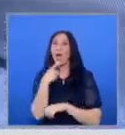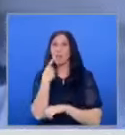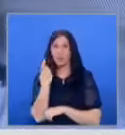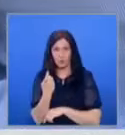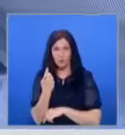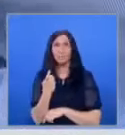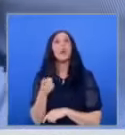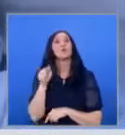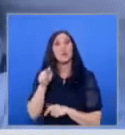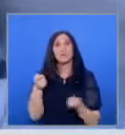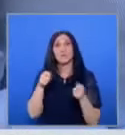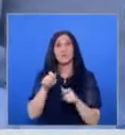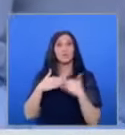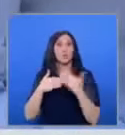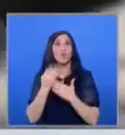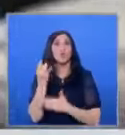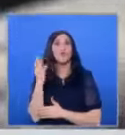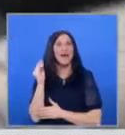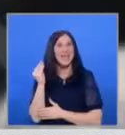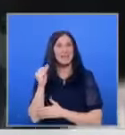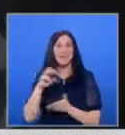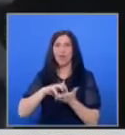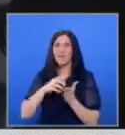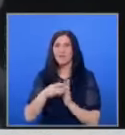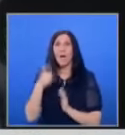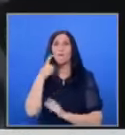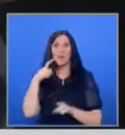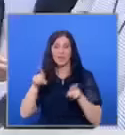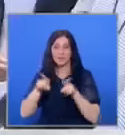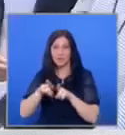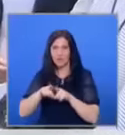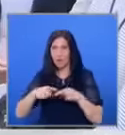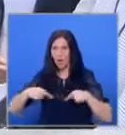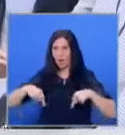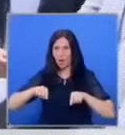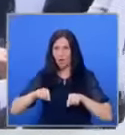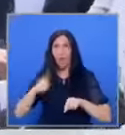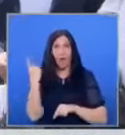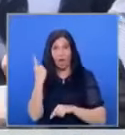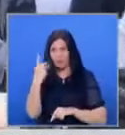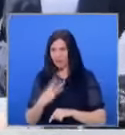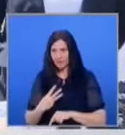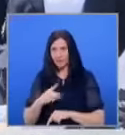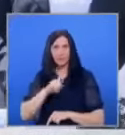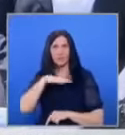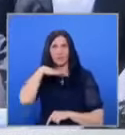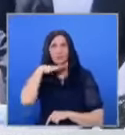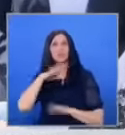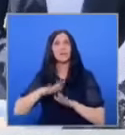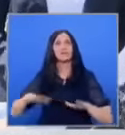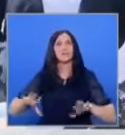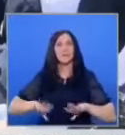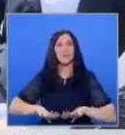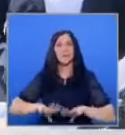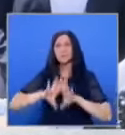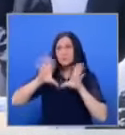завърши строителството и на новата ясла в квартал Бояна, в същия район. Една трета от недостига за детските